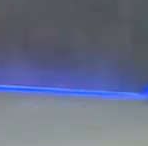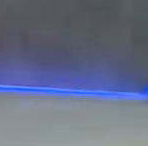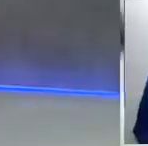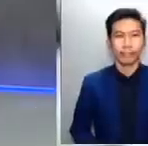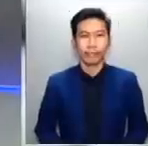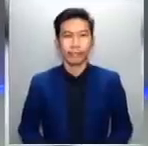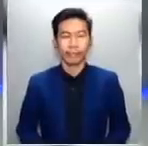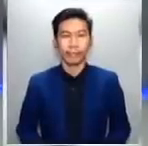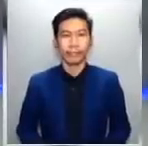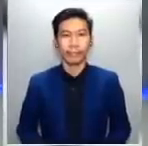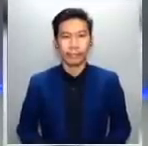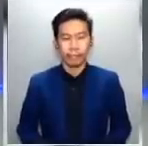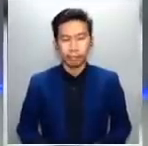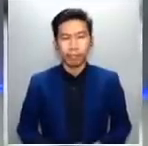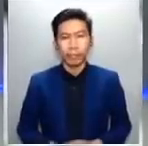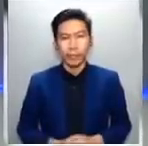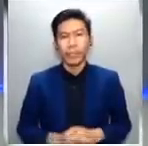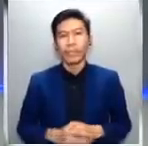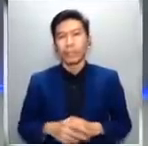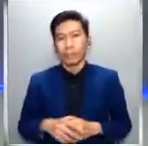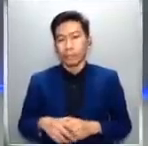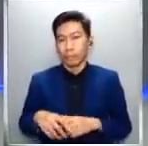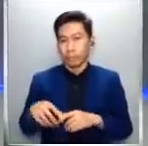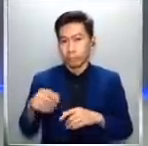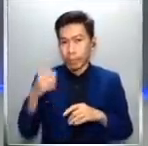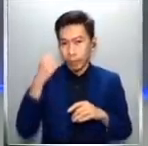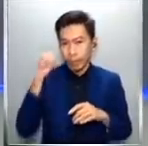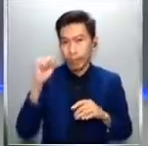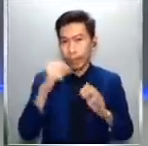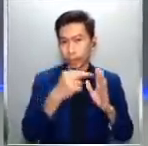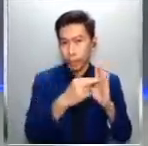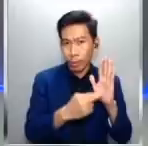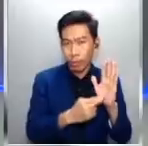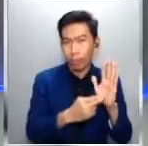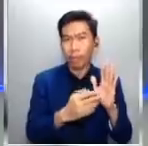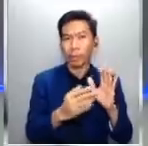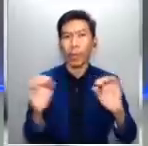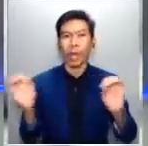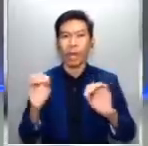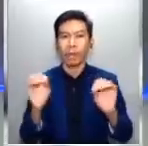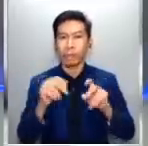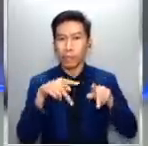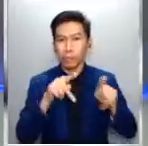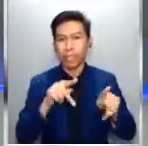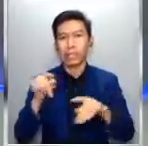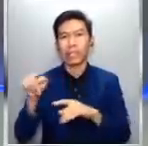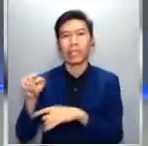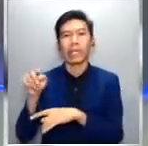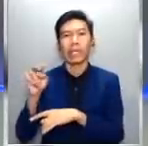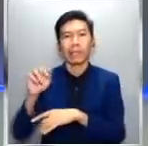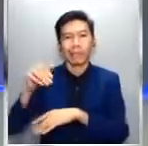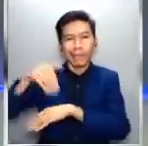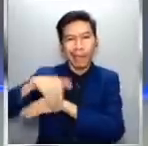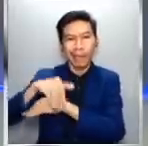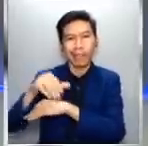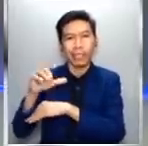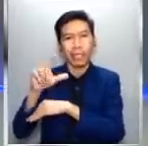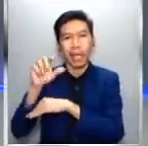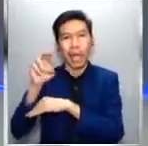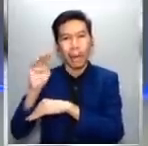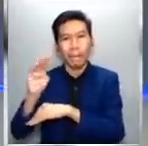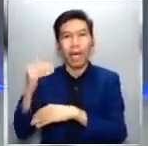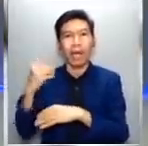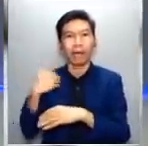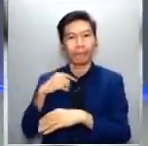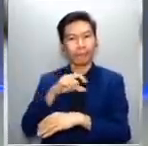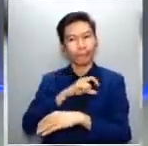Lumabag na nga sa protocol, wala pang permit ang isang nightclub na sinalakay ng mga opisyal. Ang mga naarestong may-ari ng club,